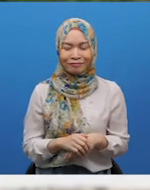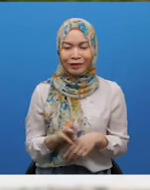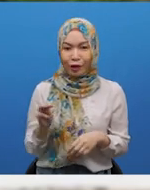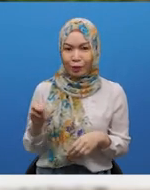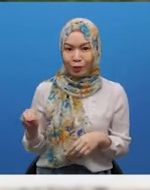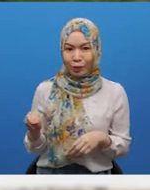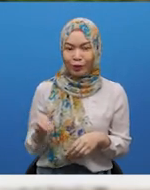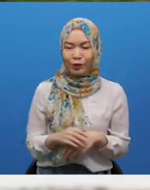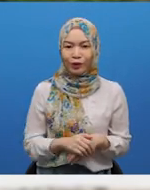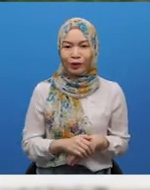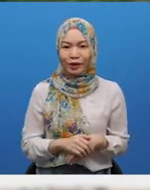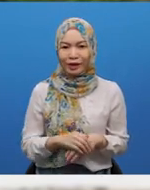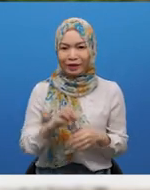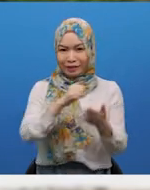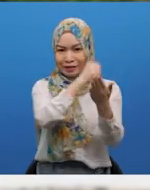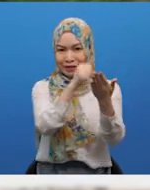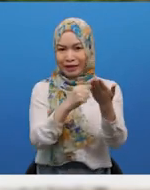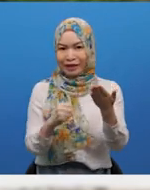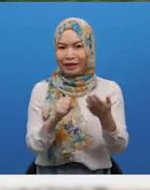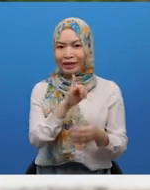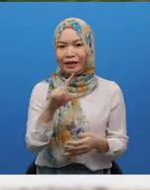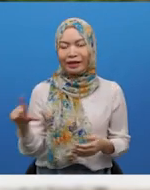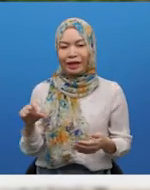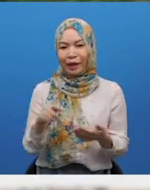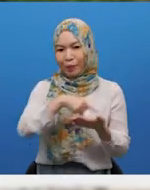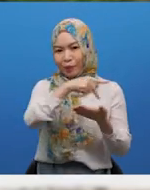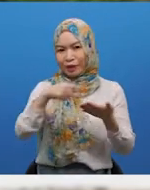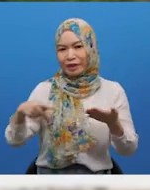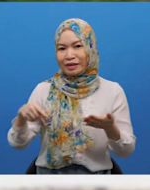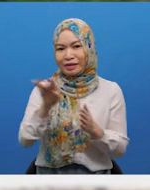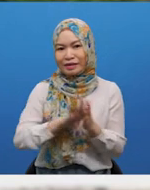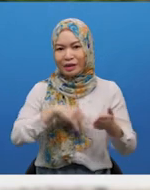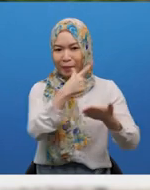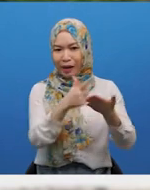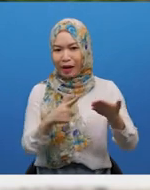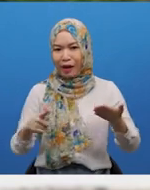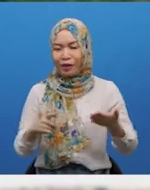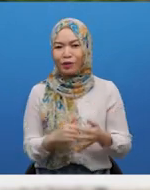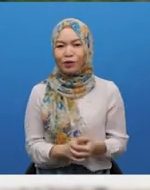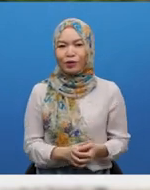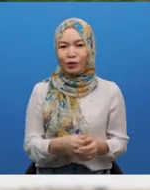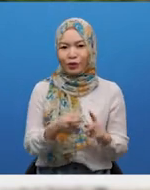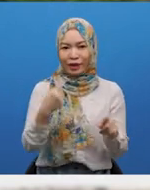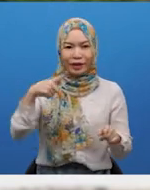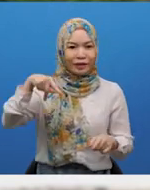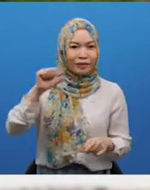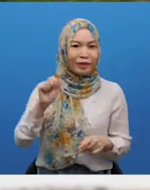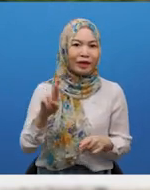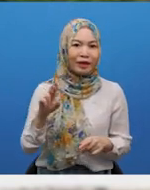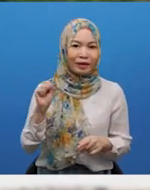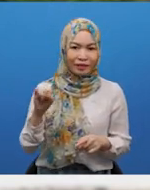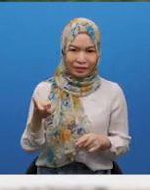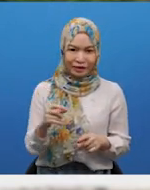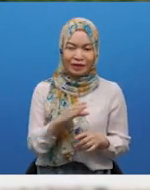syair merupakan sejenis puisi berlagu. Syair berasal dari Parsi dan telah